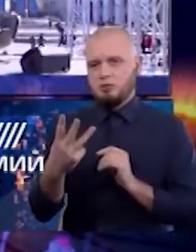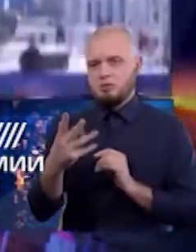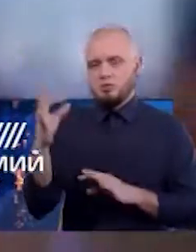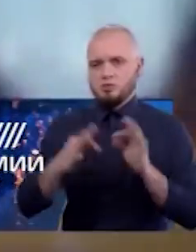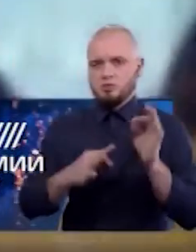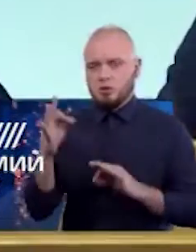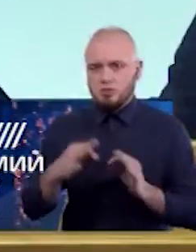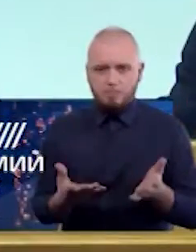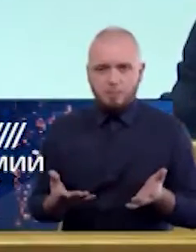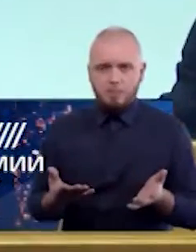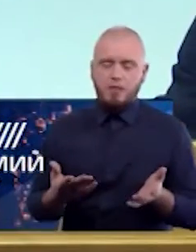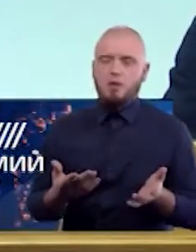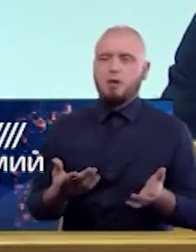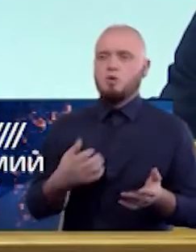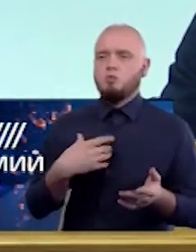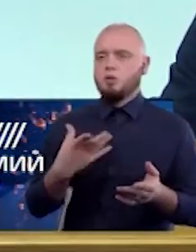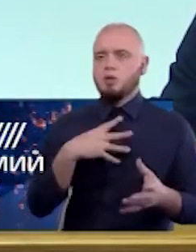20,74%. Найменша